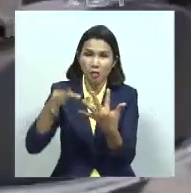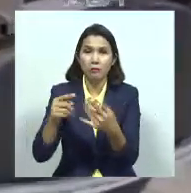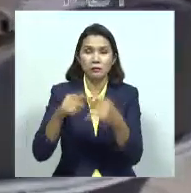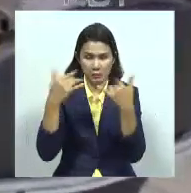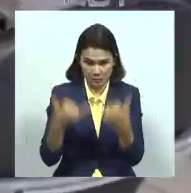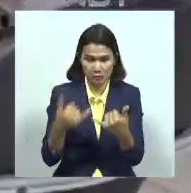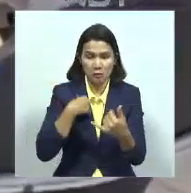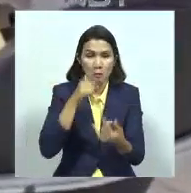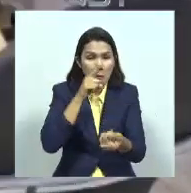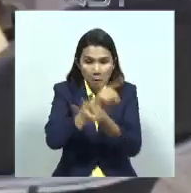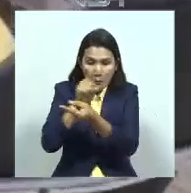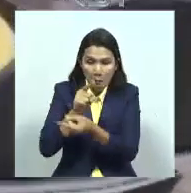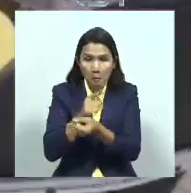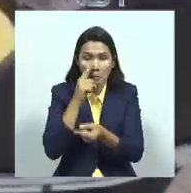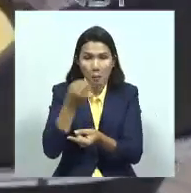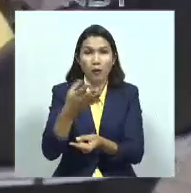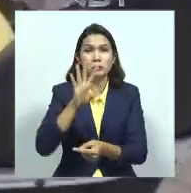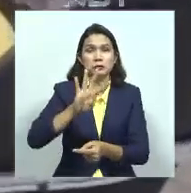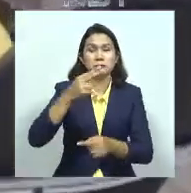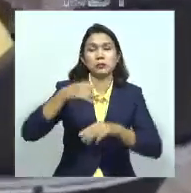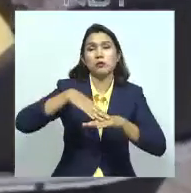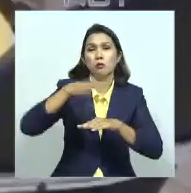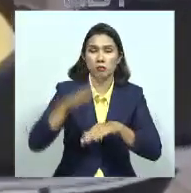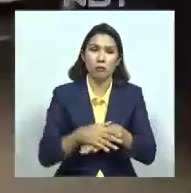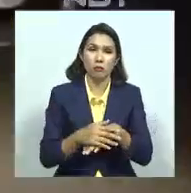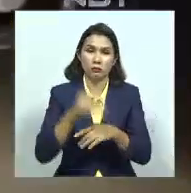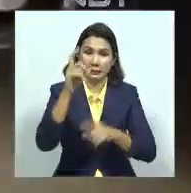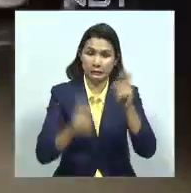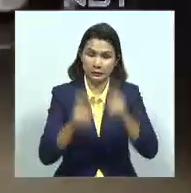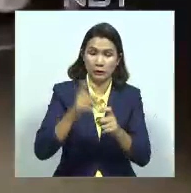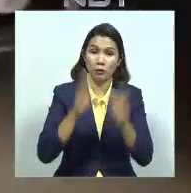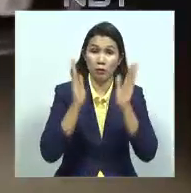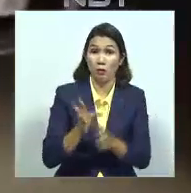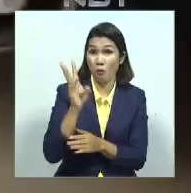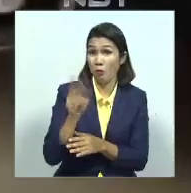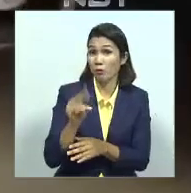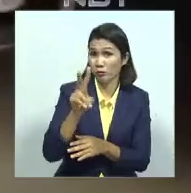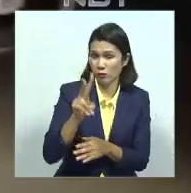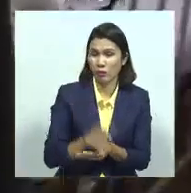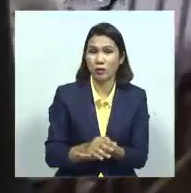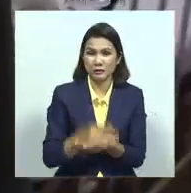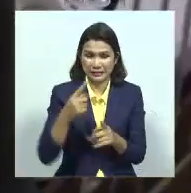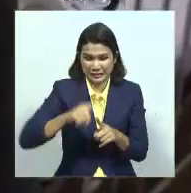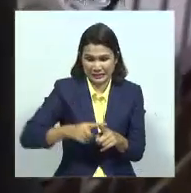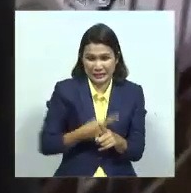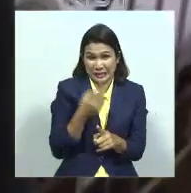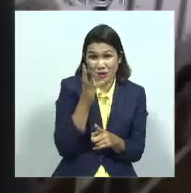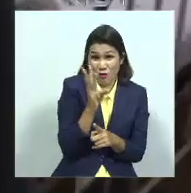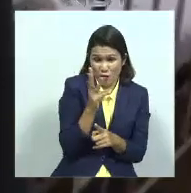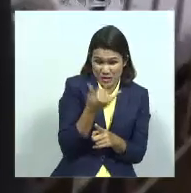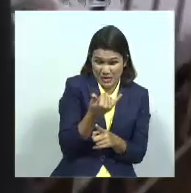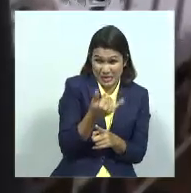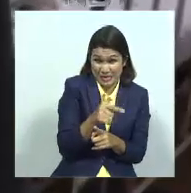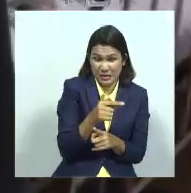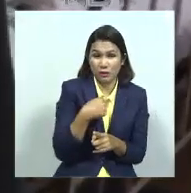กฎาคมพบผู้ป่วยแล้วกว่า 44,000 คนเสียชีวิตไป62คนเฉพาะเดือนมิถุนายนเนี่ยพบ